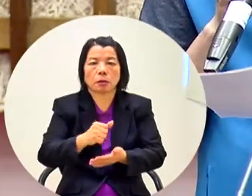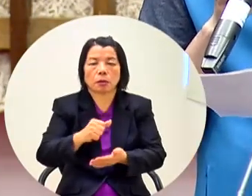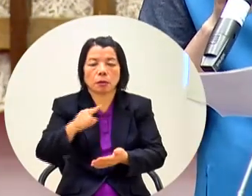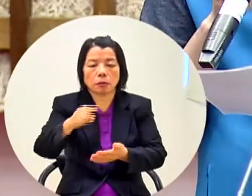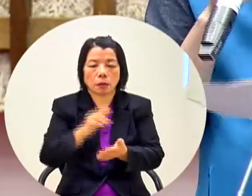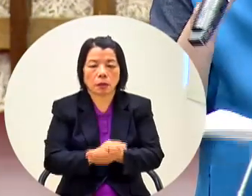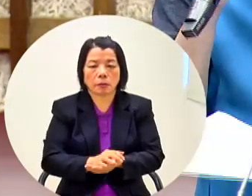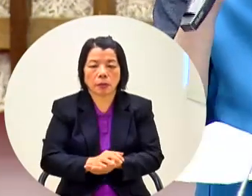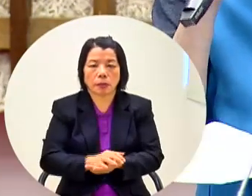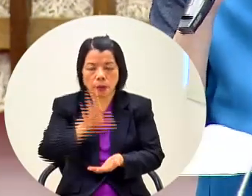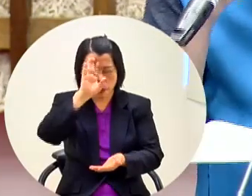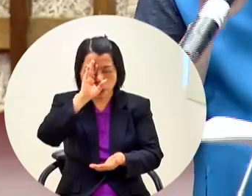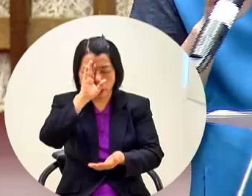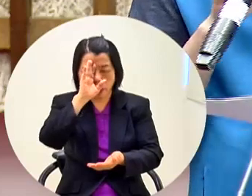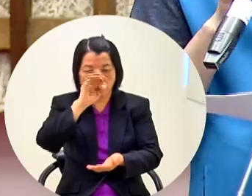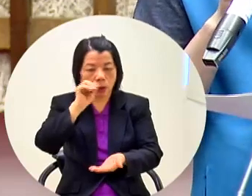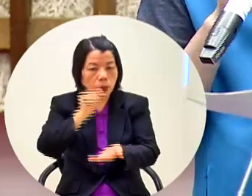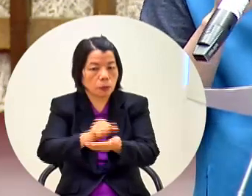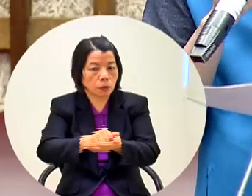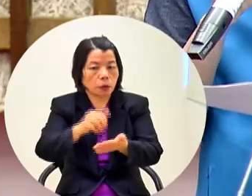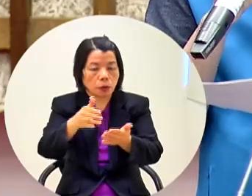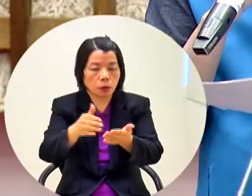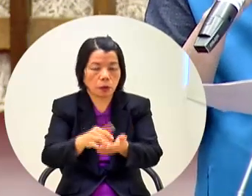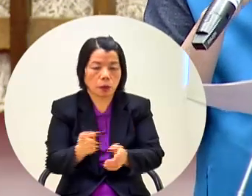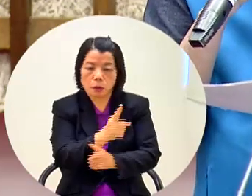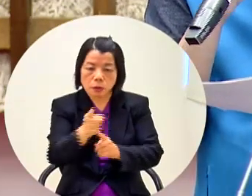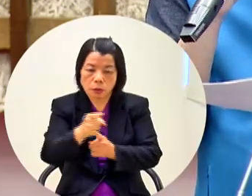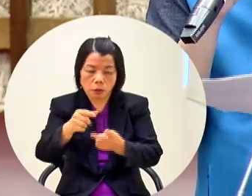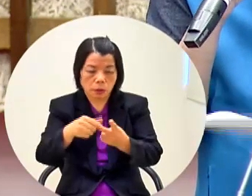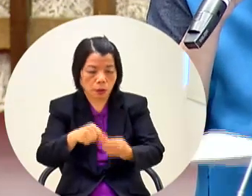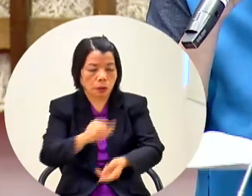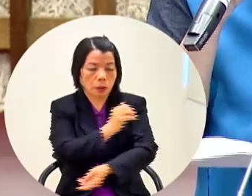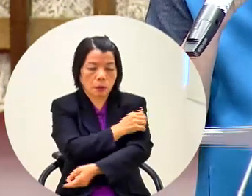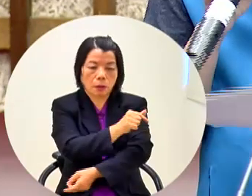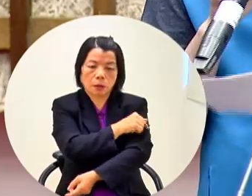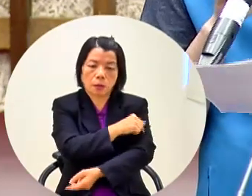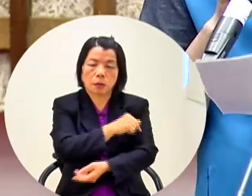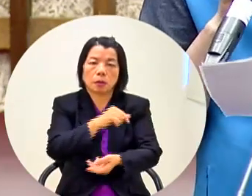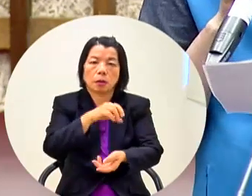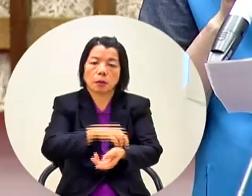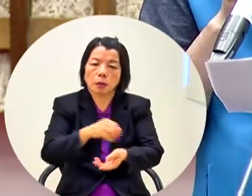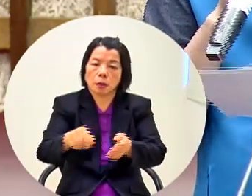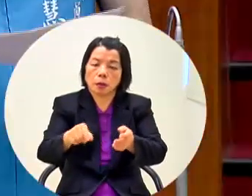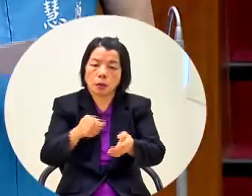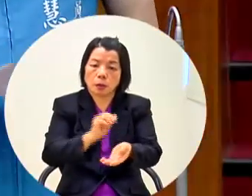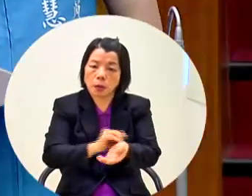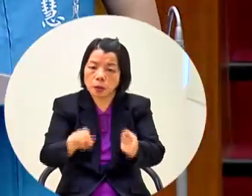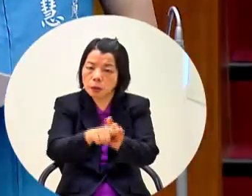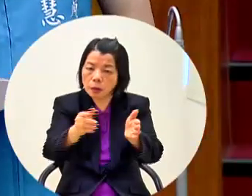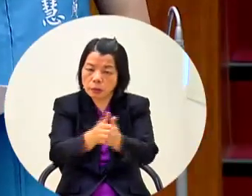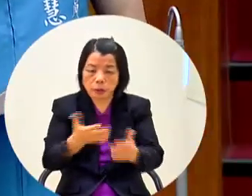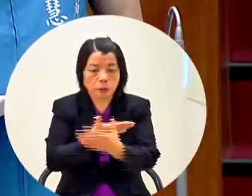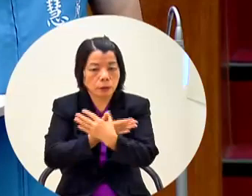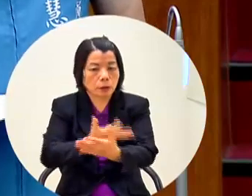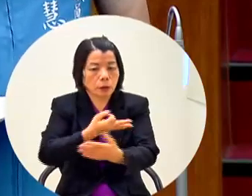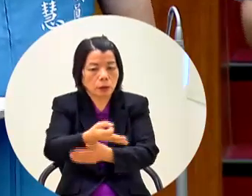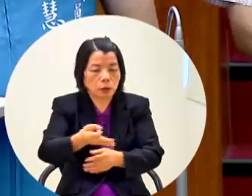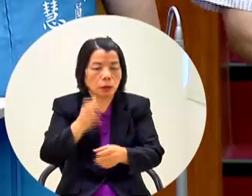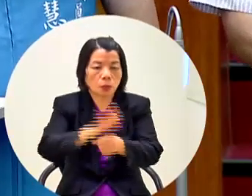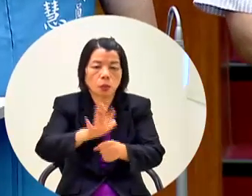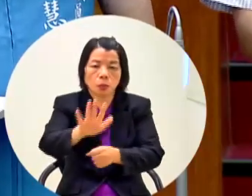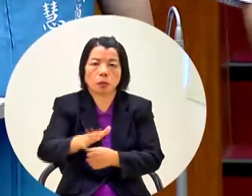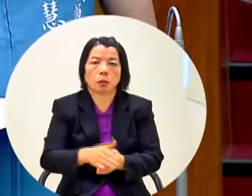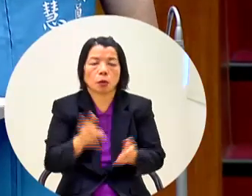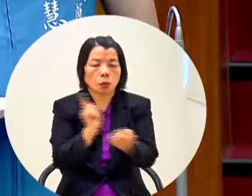一线消防医护人员，有提出编列奖励金，提升基层警